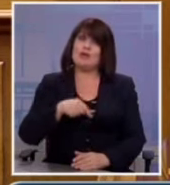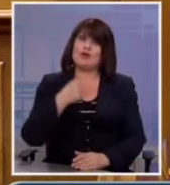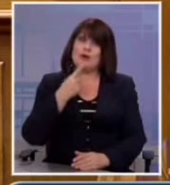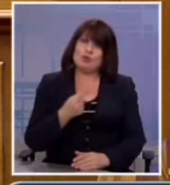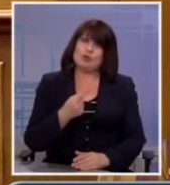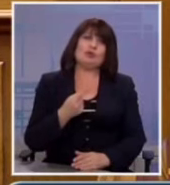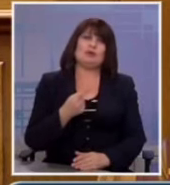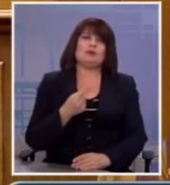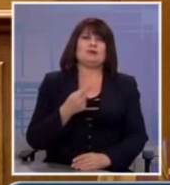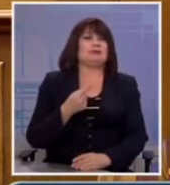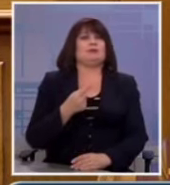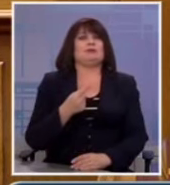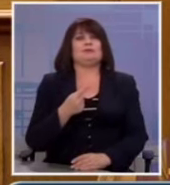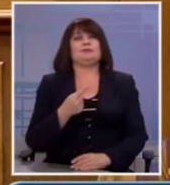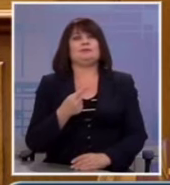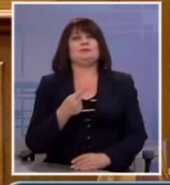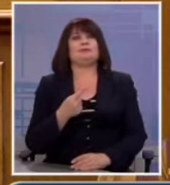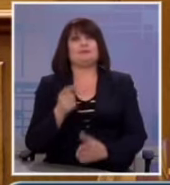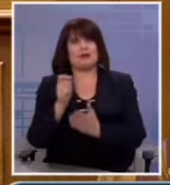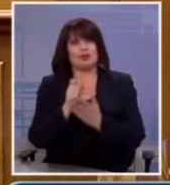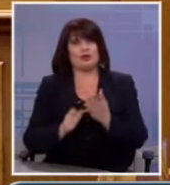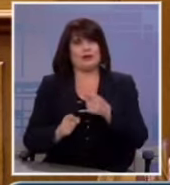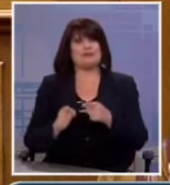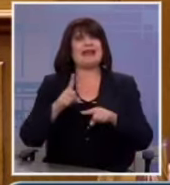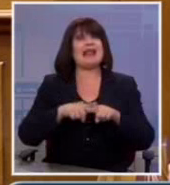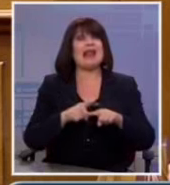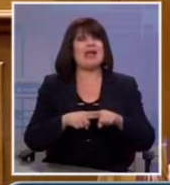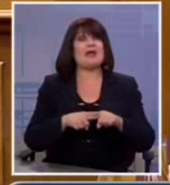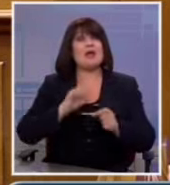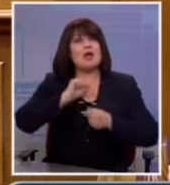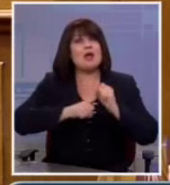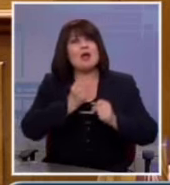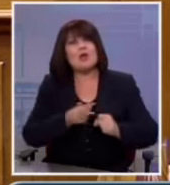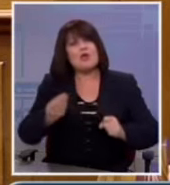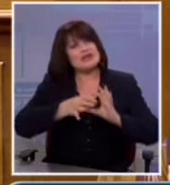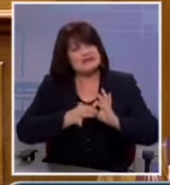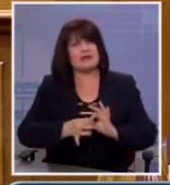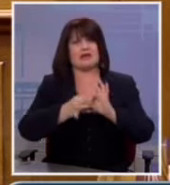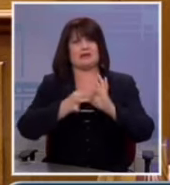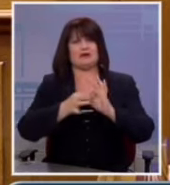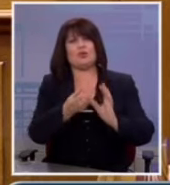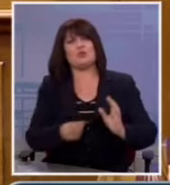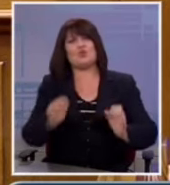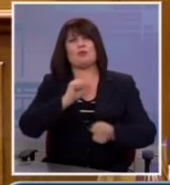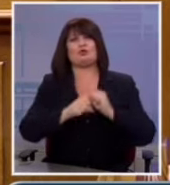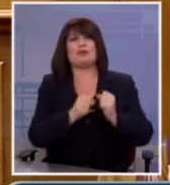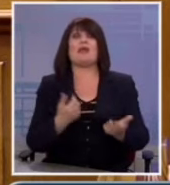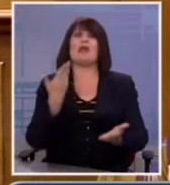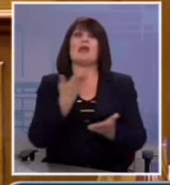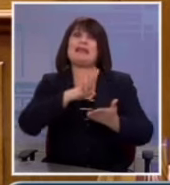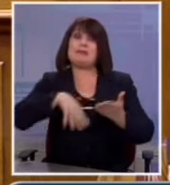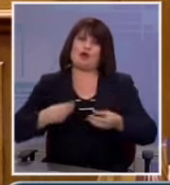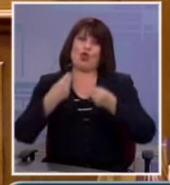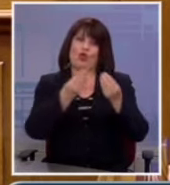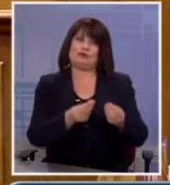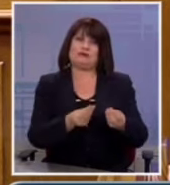ότι για να καταγραφεί, η Ελλάδα έκανε κάθε προσπάθεια και συνεχίζει να κάνει. Κατατέθηκε ένα κείμενο